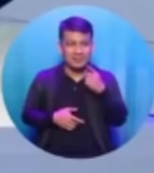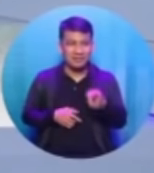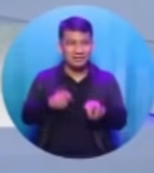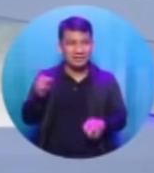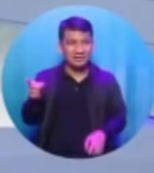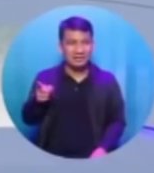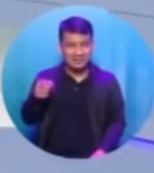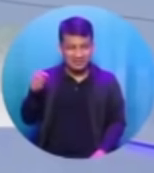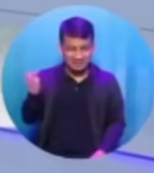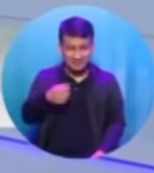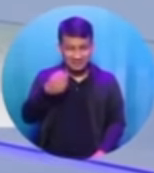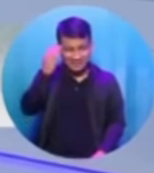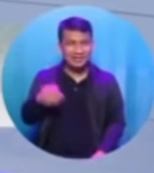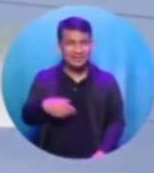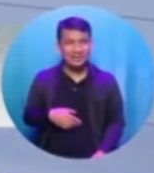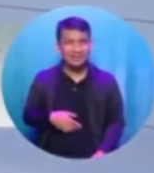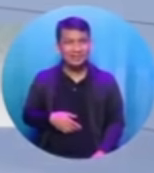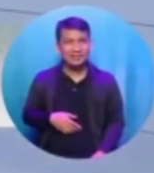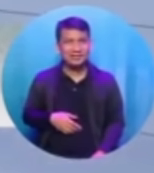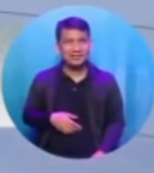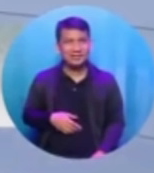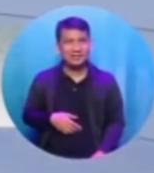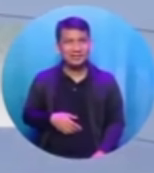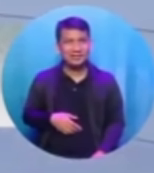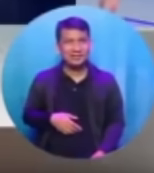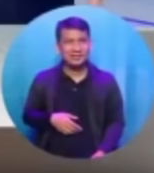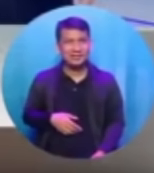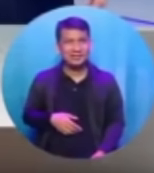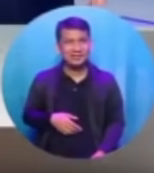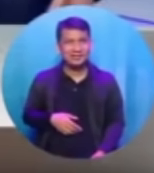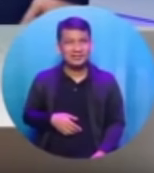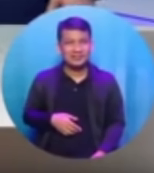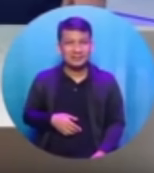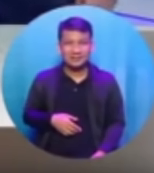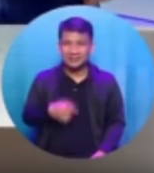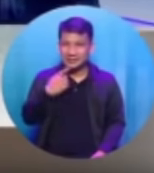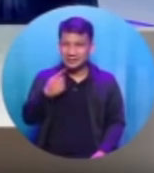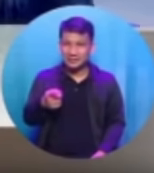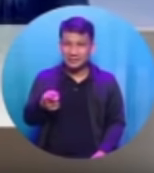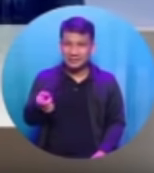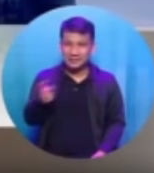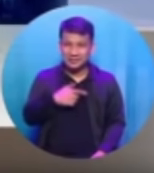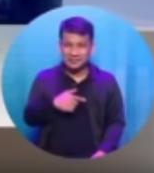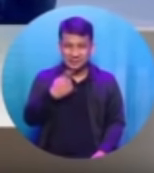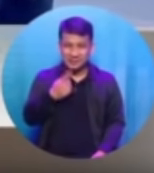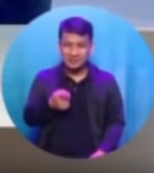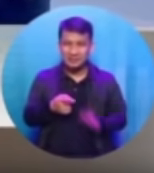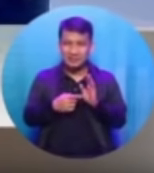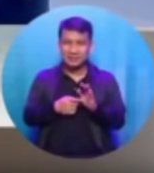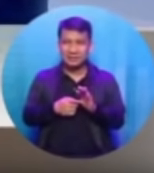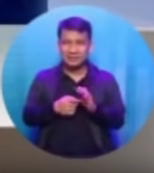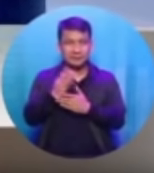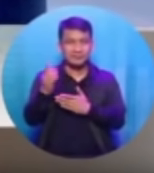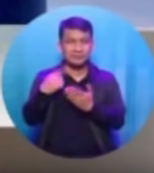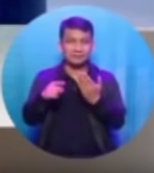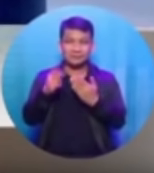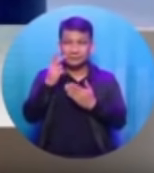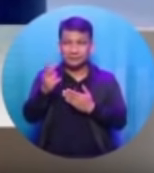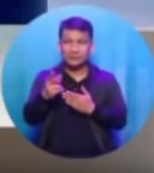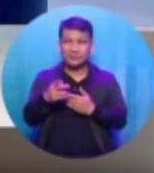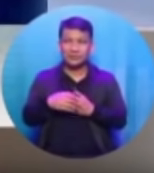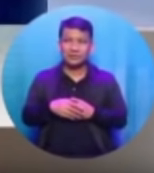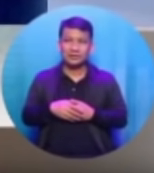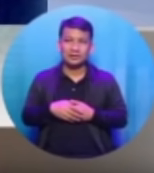Naisahan ka. Hindi ko alam. Inosente si Kernel. Nag-inosente ka. Ano ko, sir, ngayon? Papuntaan ko po.